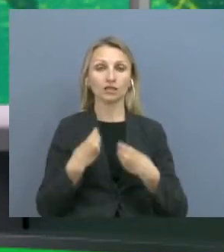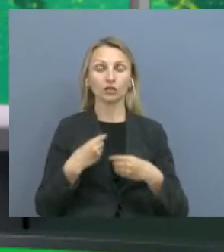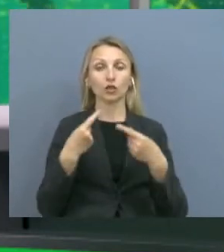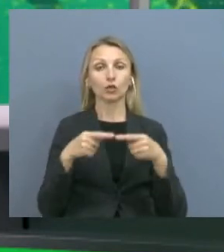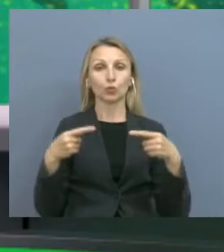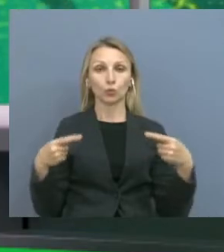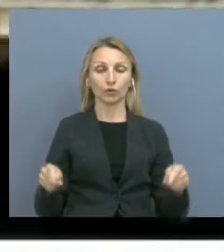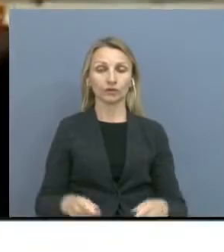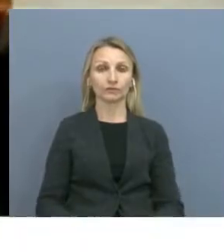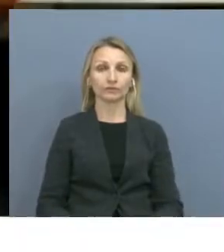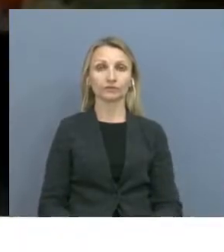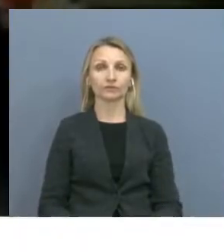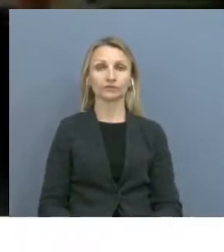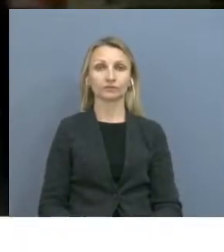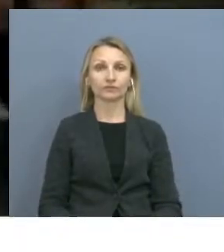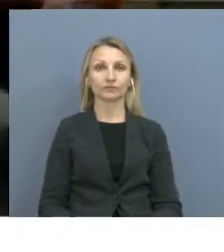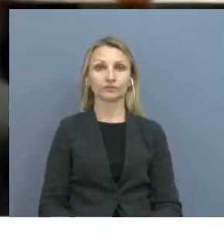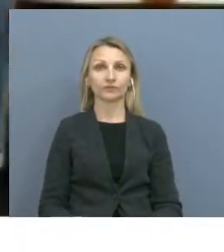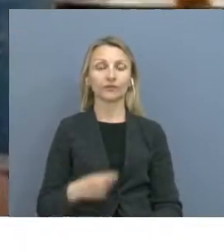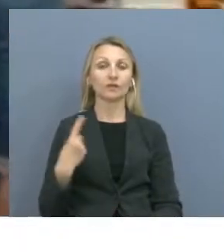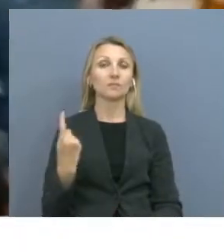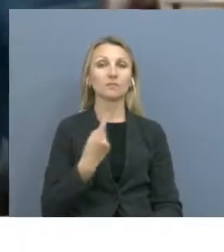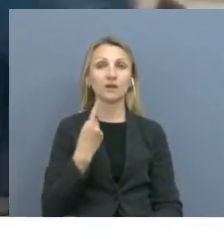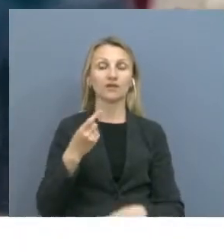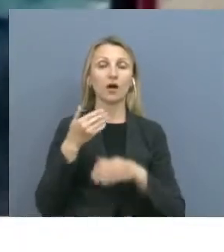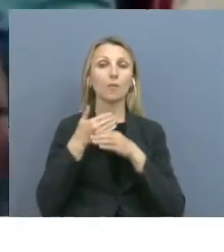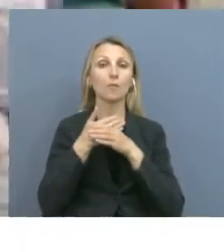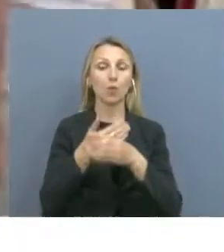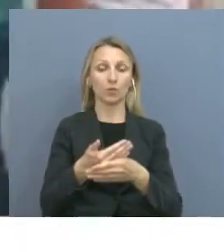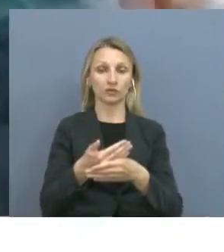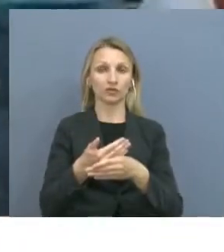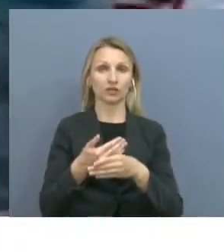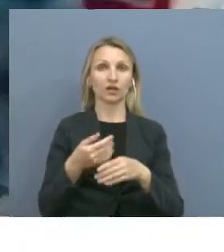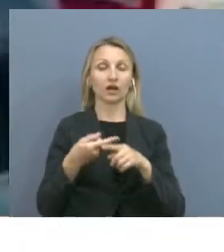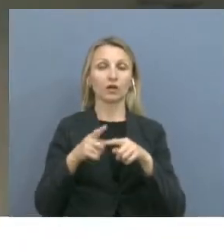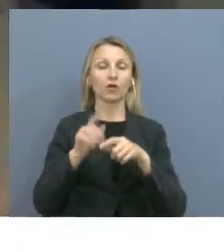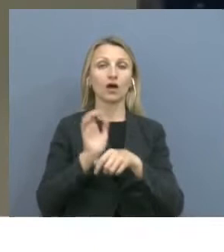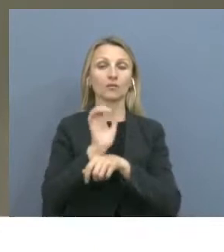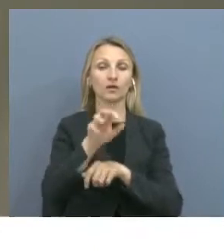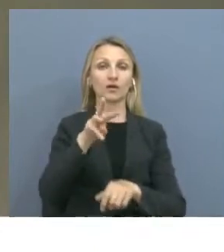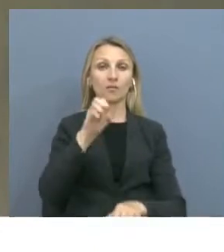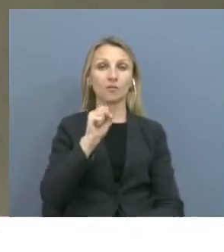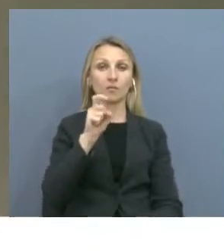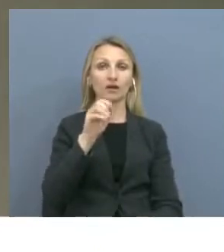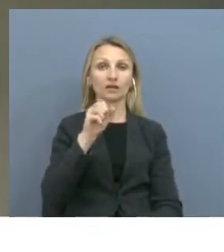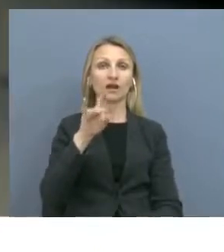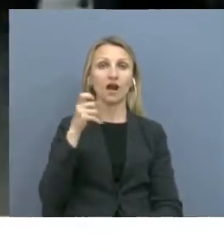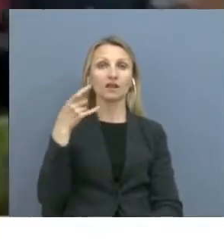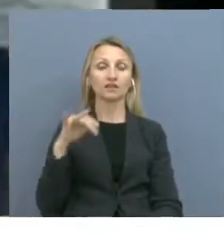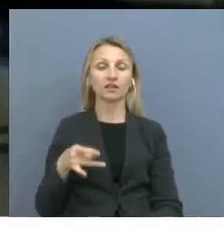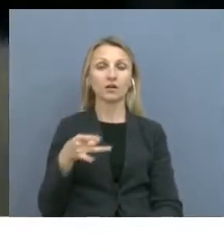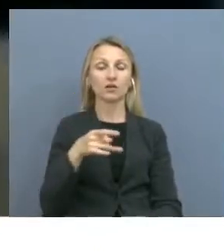бытовых предметов. Это первая партия гуманитарной помощи, которая отправлена в Актааральский район. Кроме того,